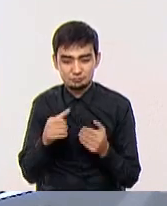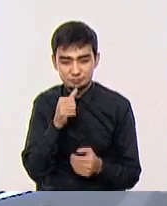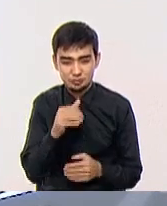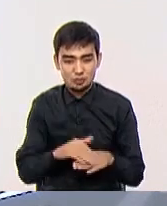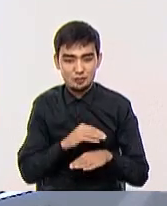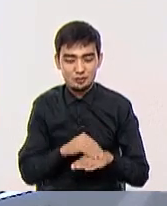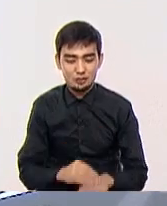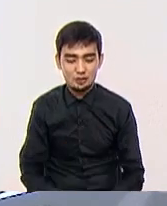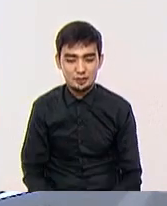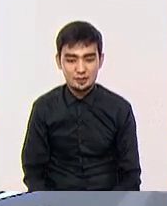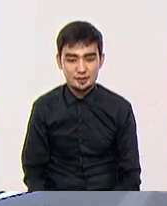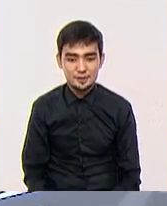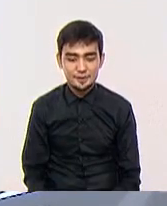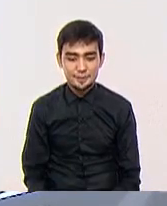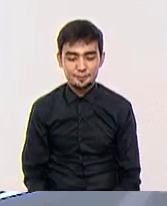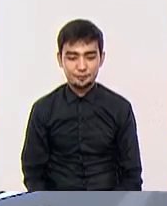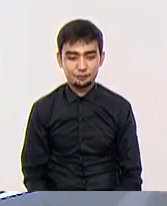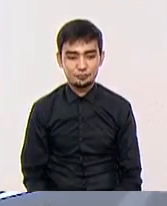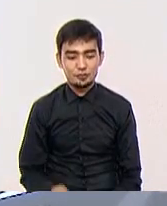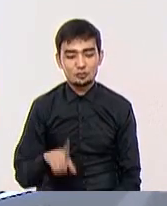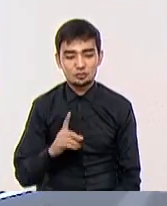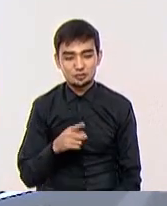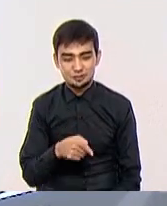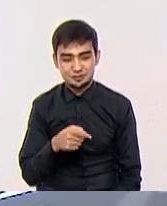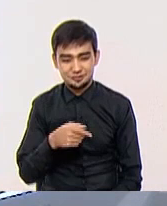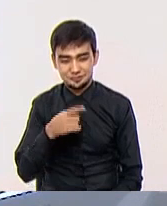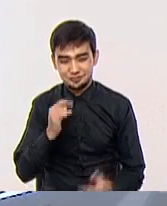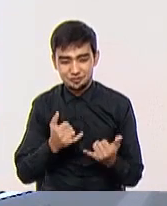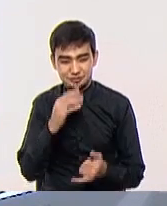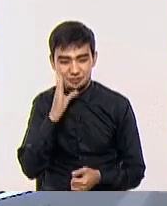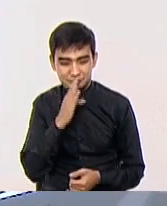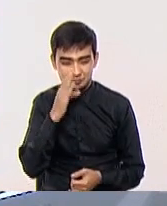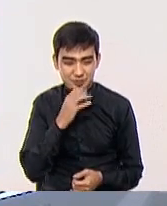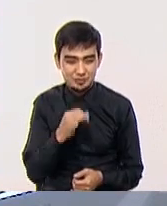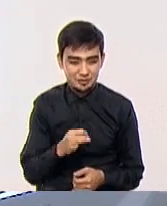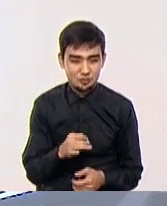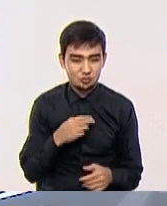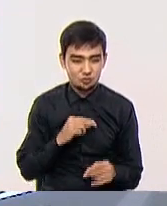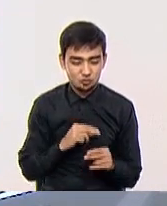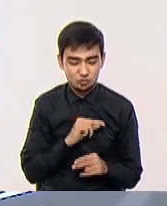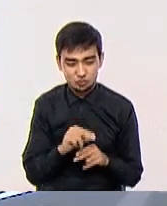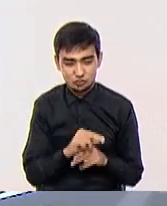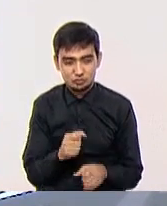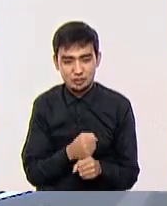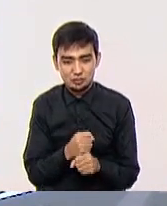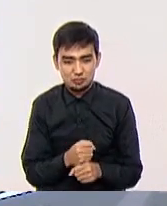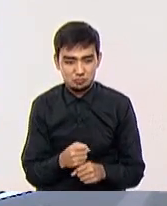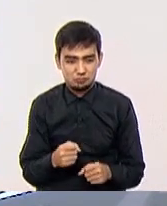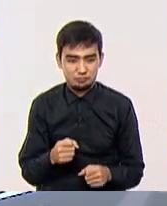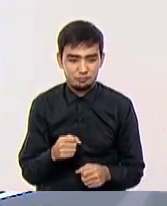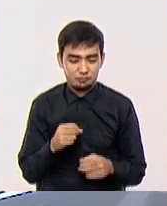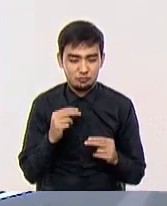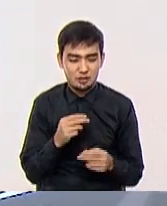Расул. Добрый вечер. Вот что современные родители, педагоги, наставники делают не так? Какие важные